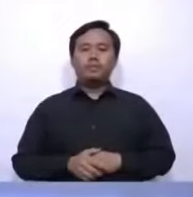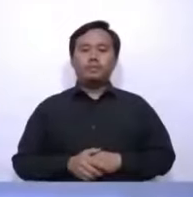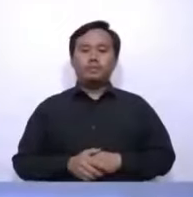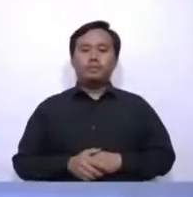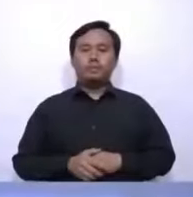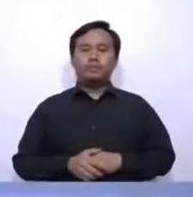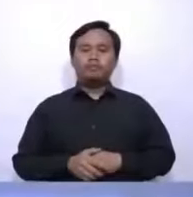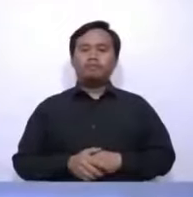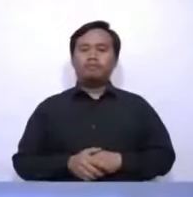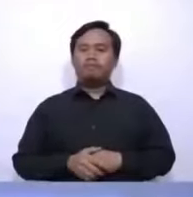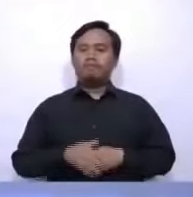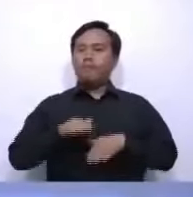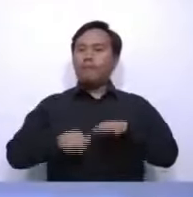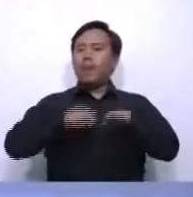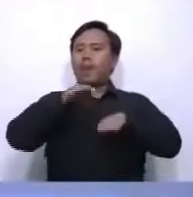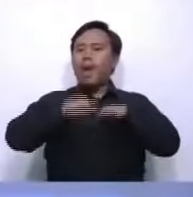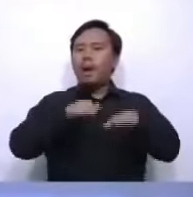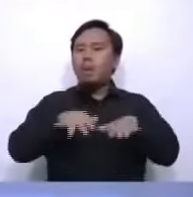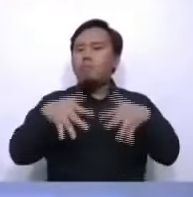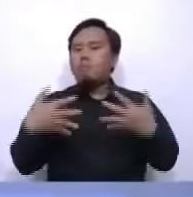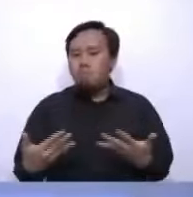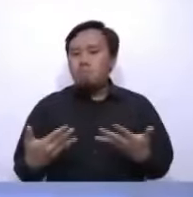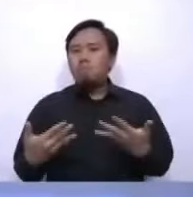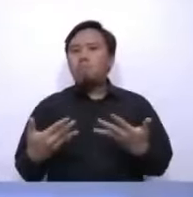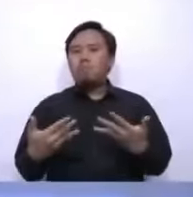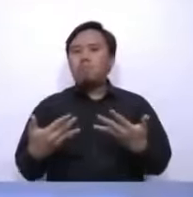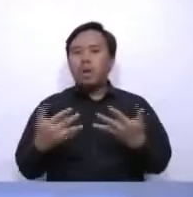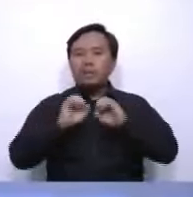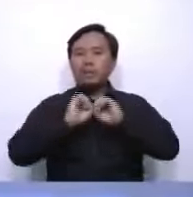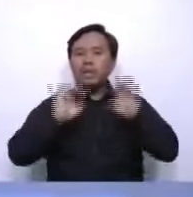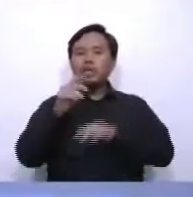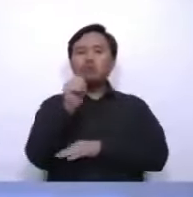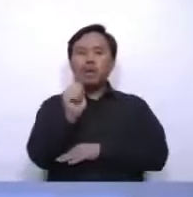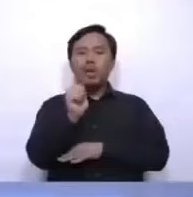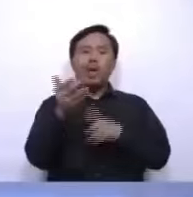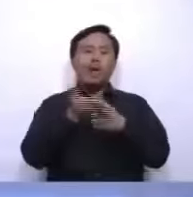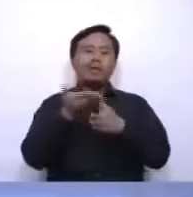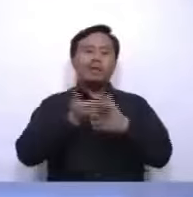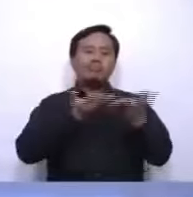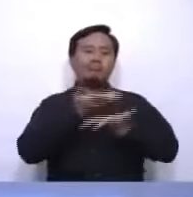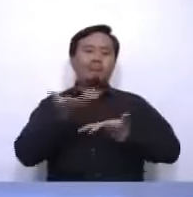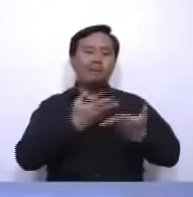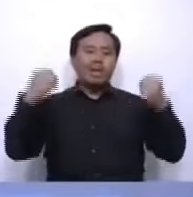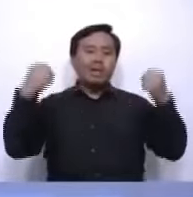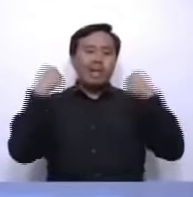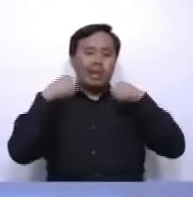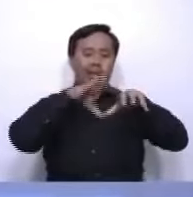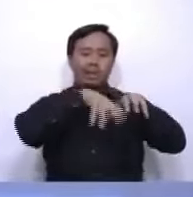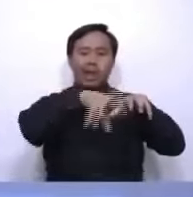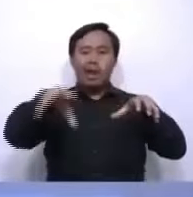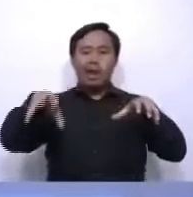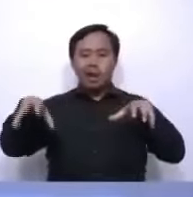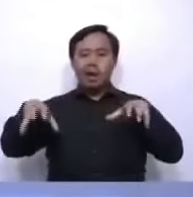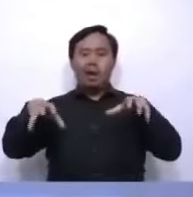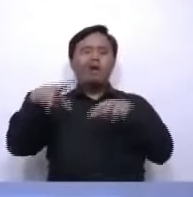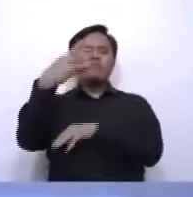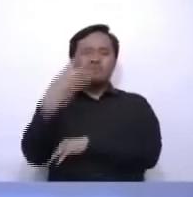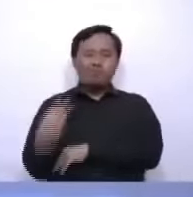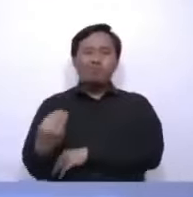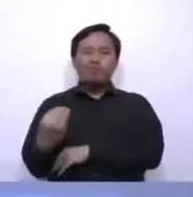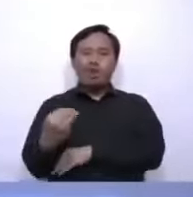Apa langkah konkret yang Anda rencanakan untuk meningkatkan akses layanan kesehatan di daerah terpencil